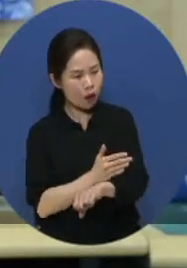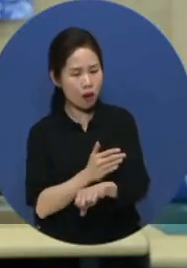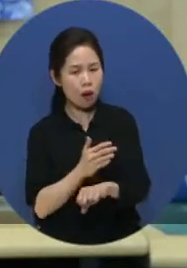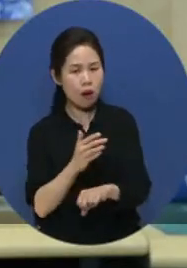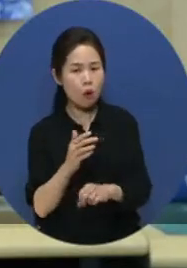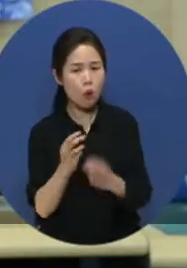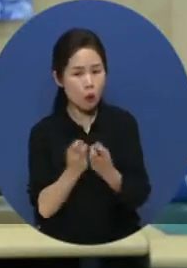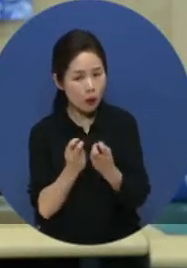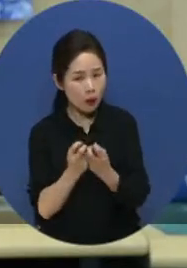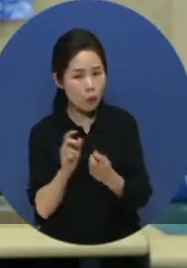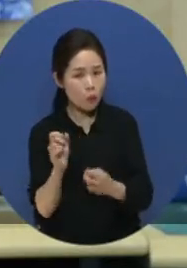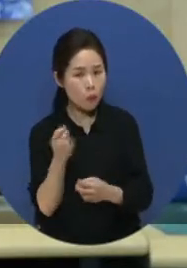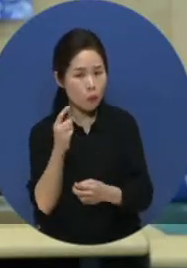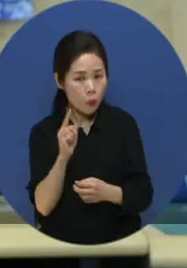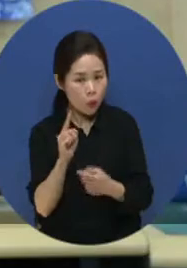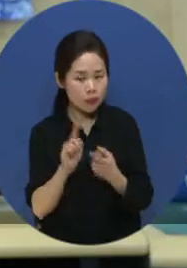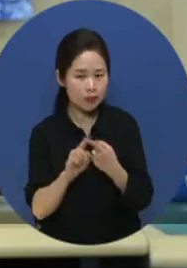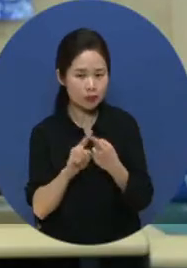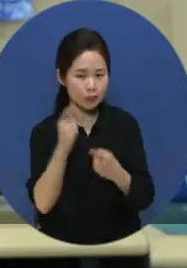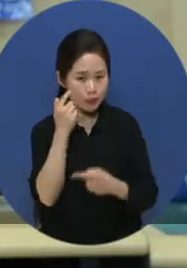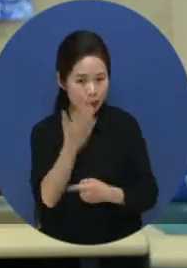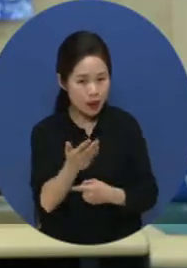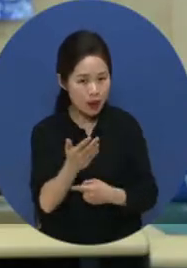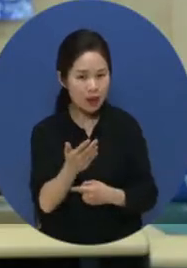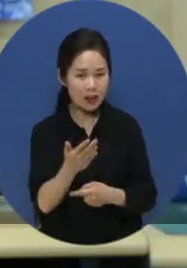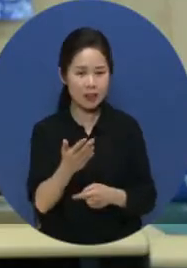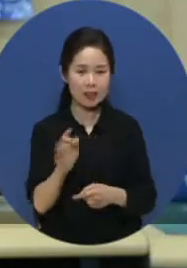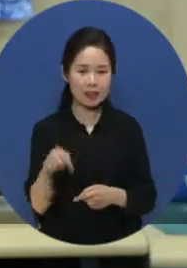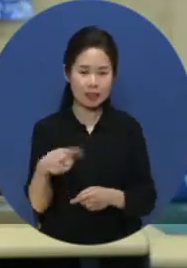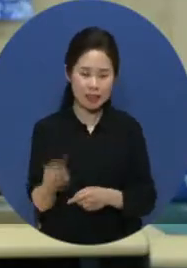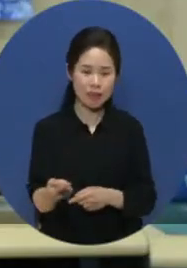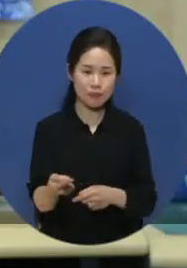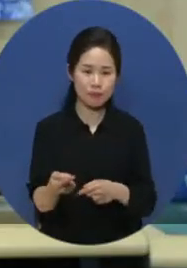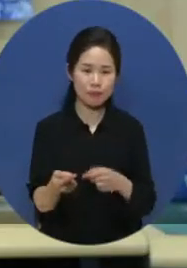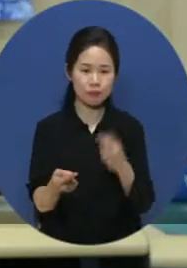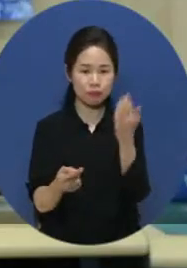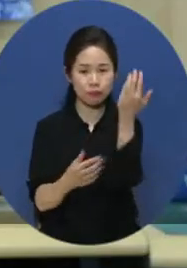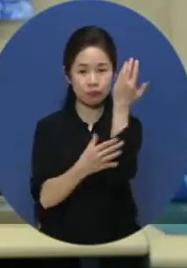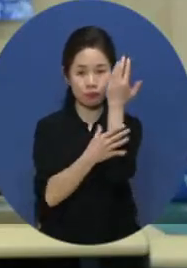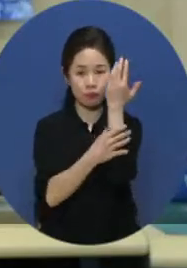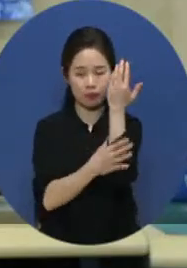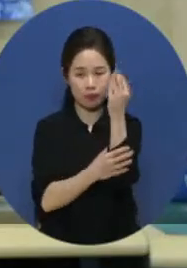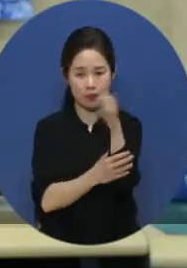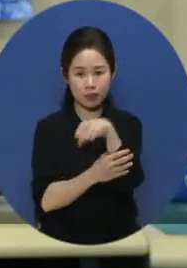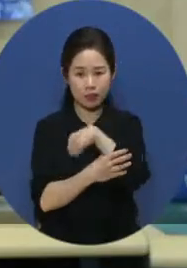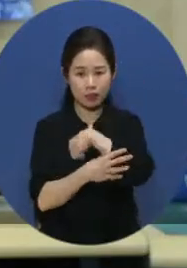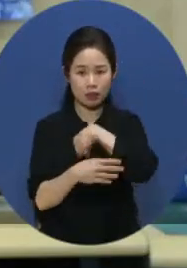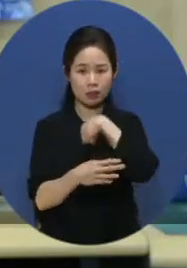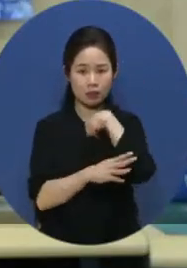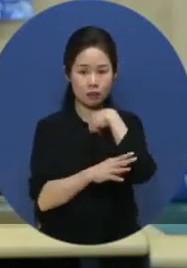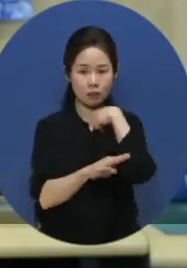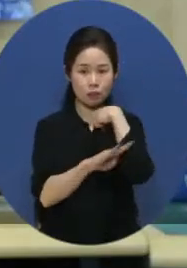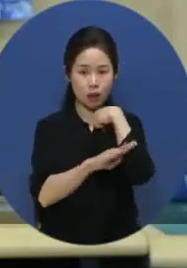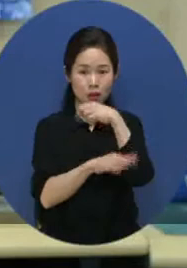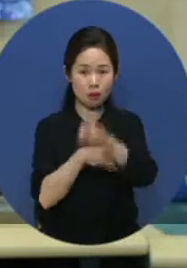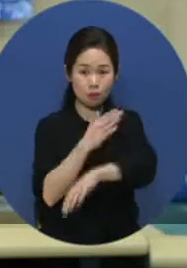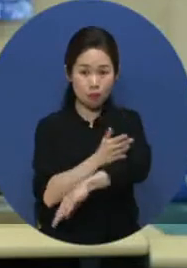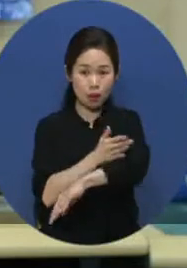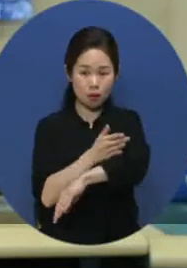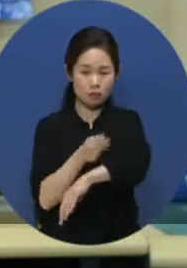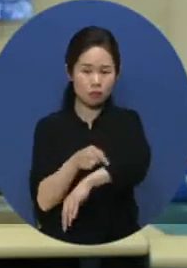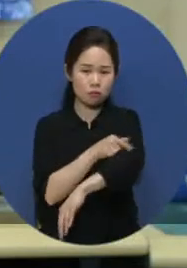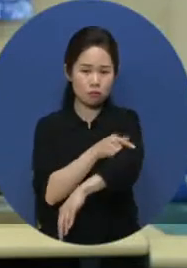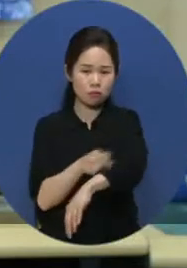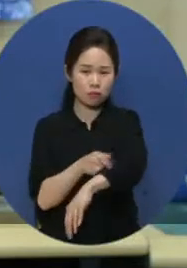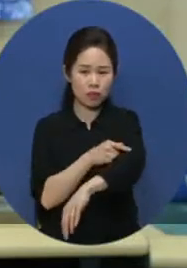여쭤보고 특이사항이 있는지 확인을 한 다음에는 그 다음에는 절단 부위를 측정을 해야 되겠죠, 사이즈를. 사람마다 팔